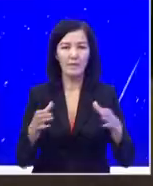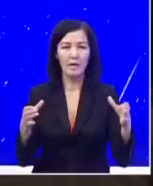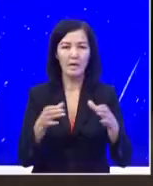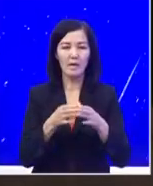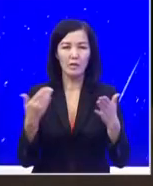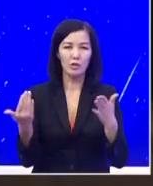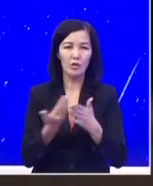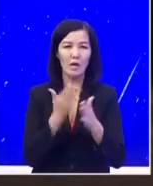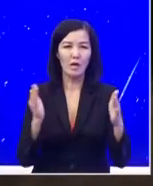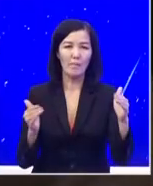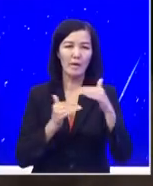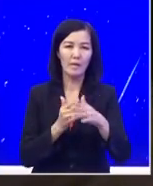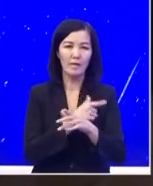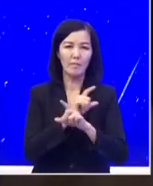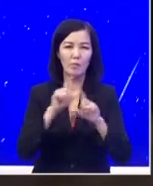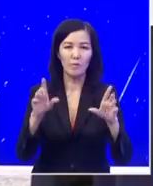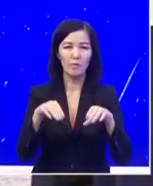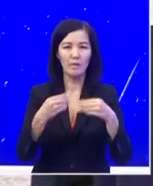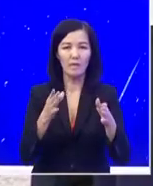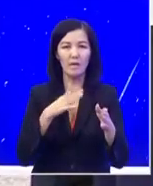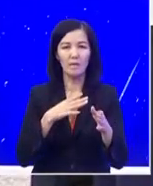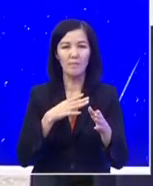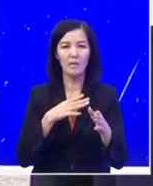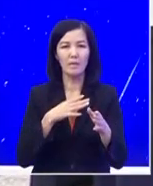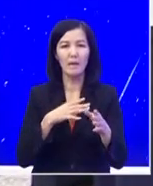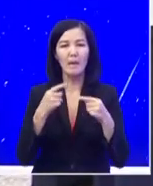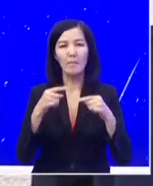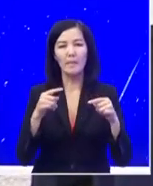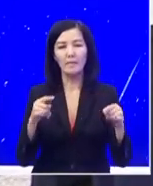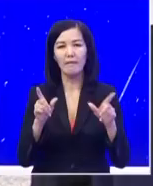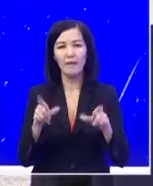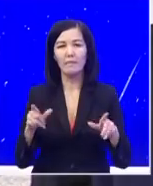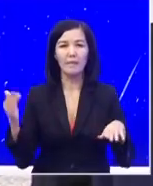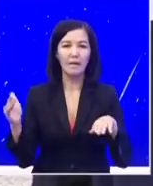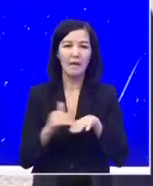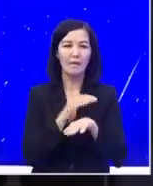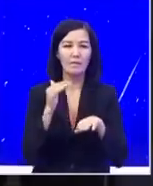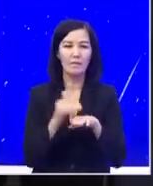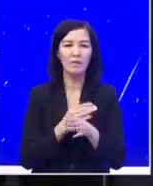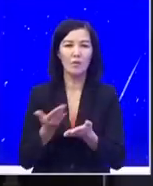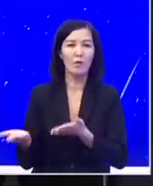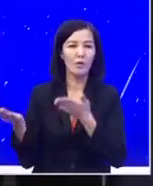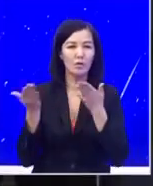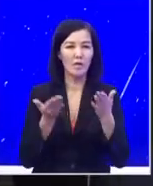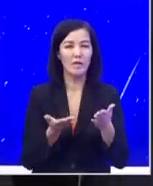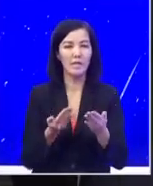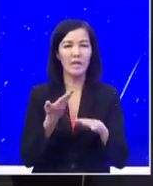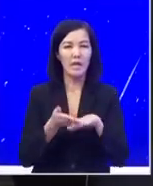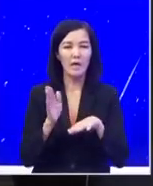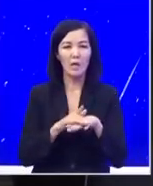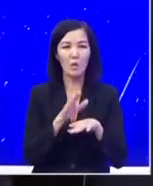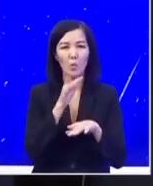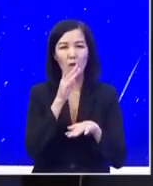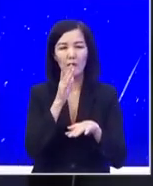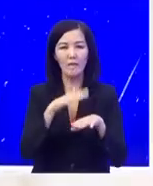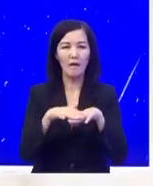жаңа аппараттарды емдеу мекемелеріне таратып берді. Мұнымен қоса өзге де азаматтарды қайырымдылық жасауға шақырды. Сын сағатта мүмкіндігінше